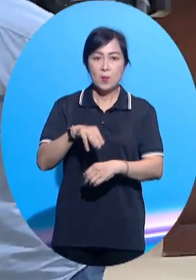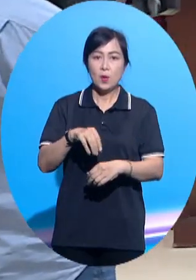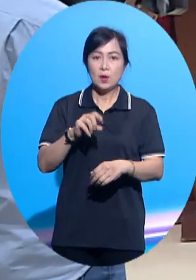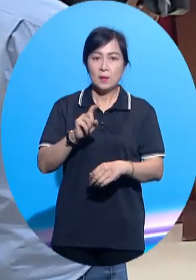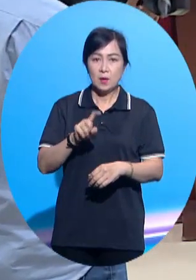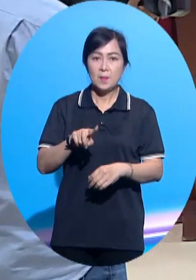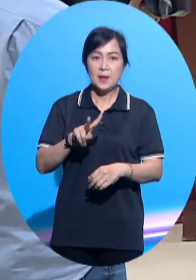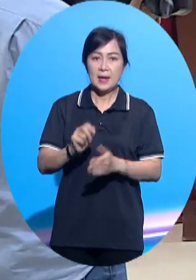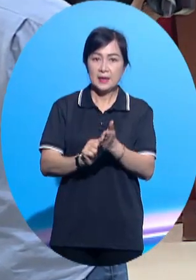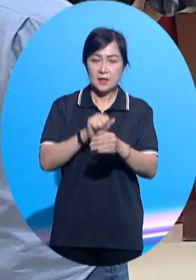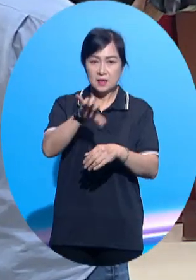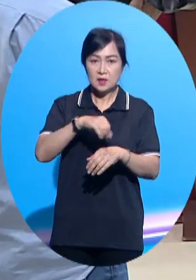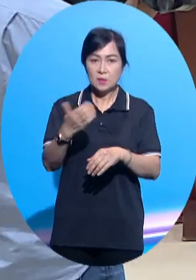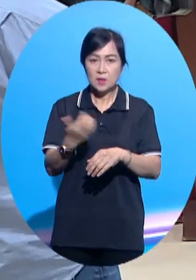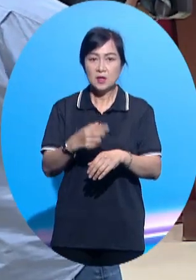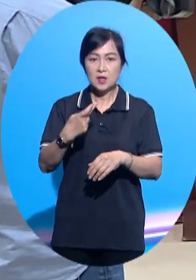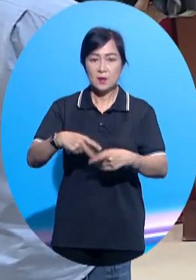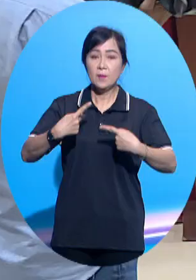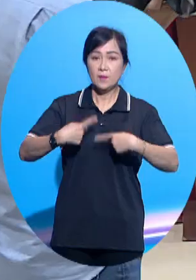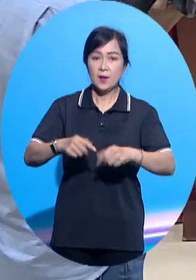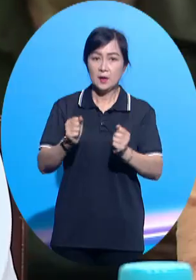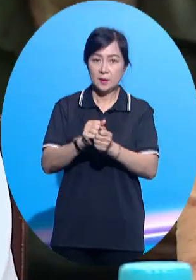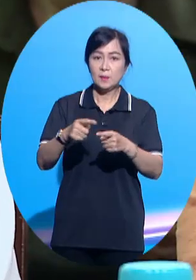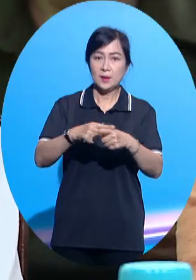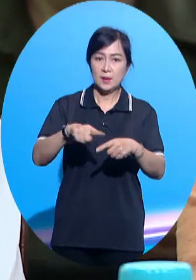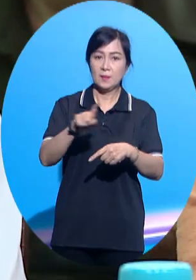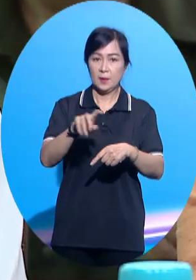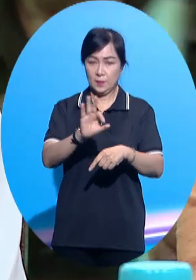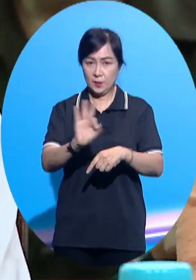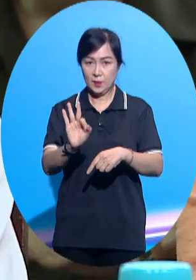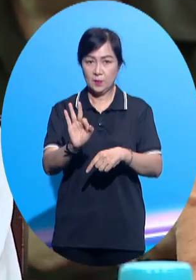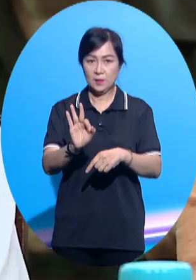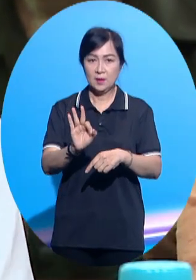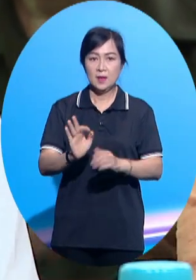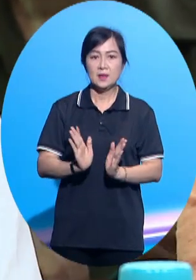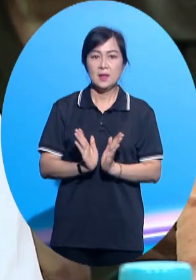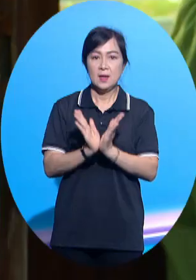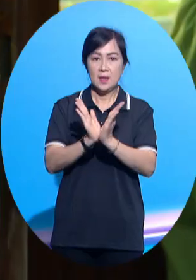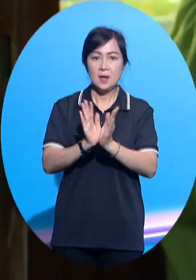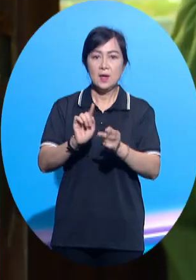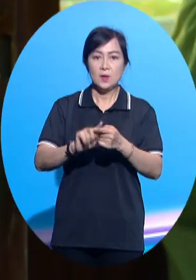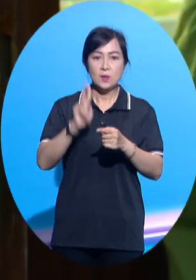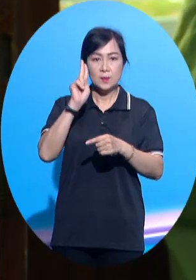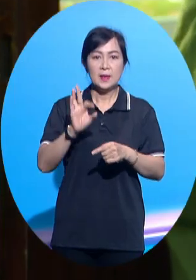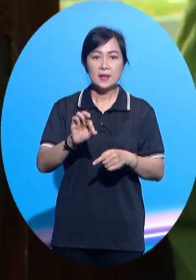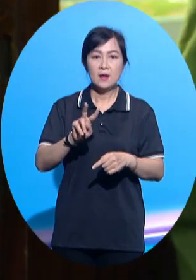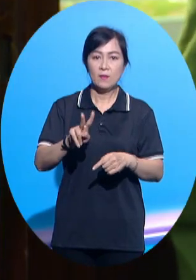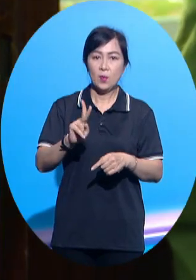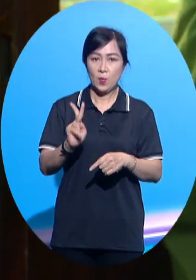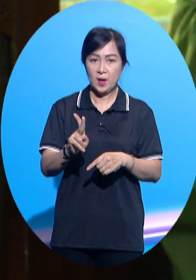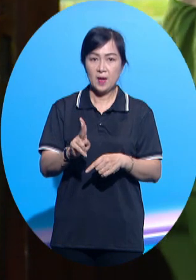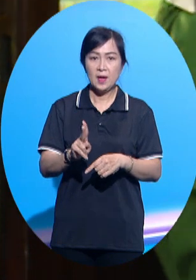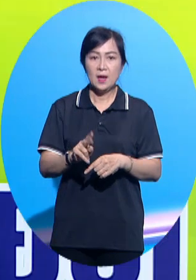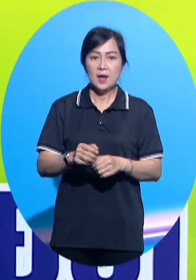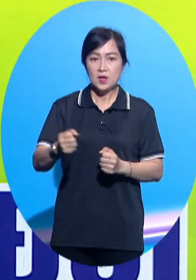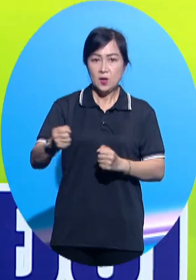sẽ có 12 tháng sử dụng nước dầu hydro miễn phí với tổng giá trị lên đến 100 triệu đồng. Cũng tại buổi lễ, cựu chiến binh Thái Vũ Hòa,